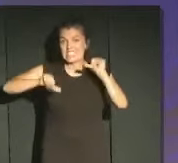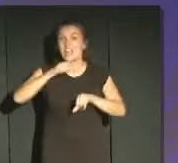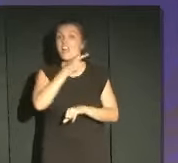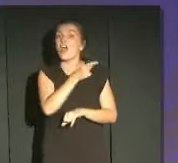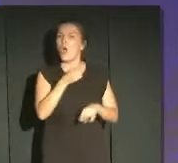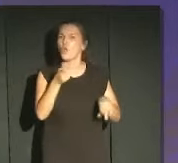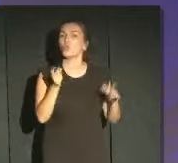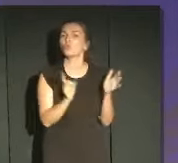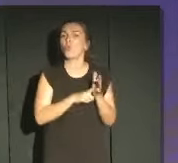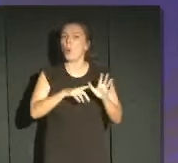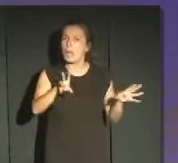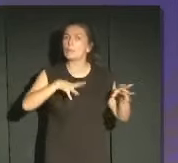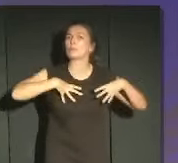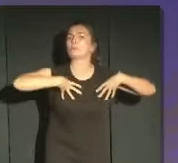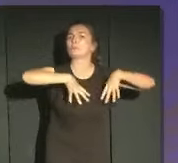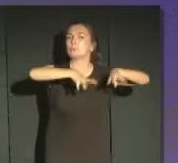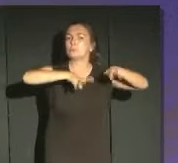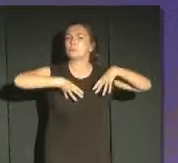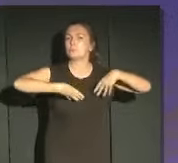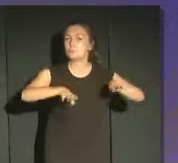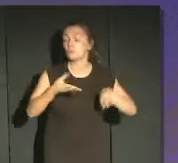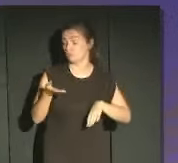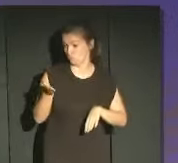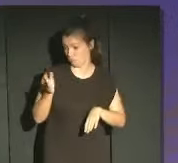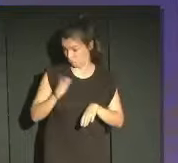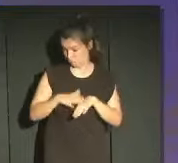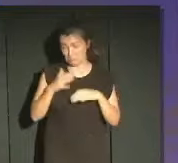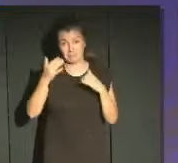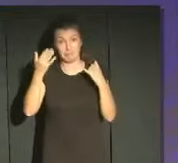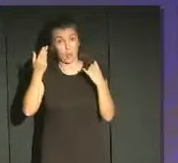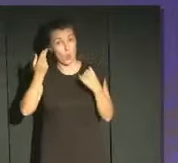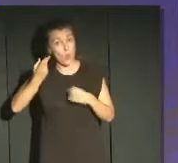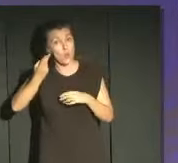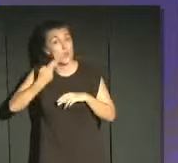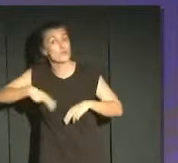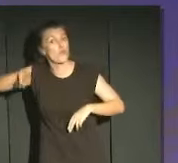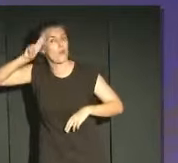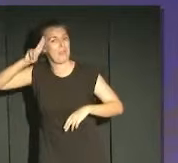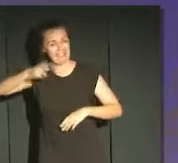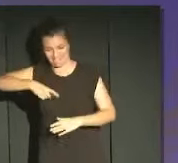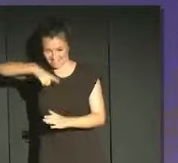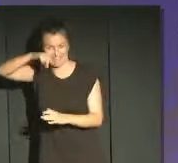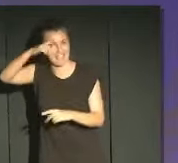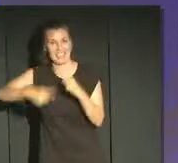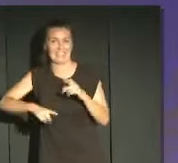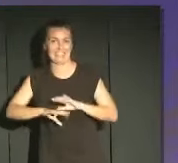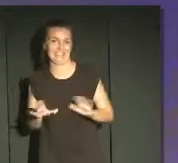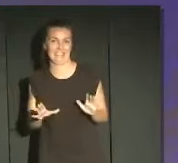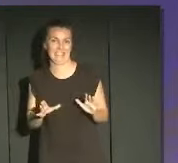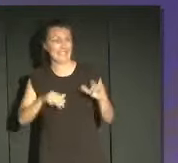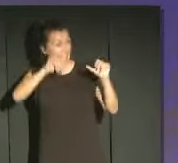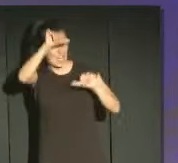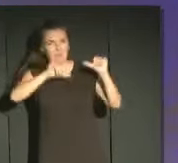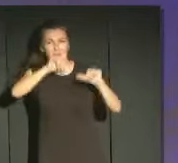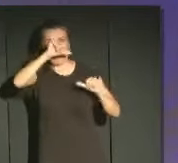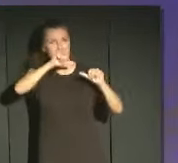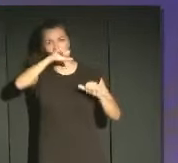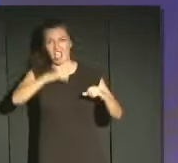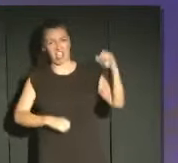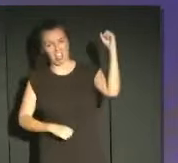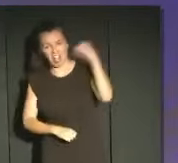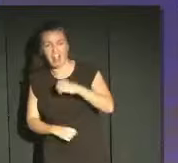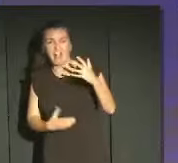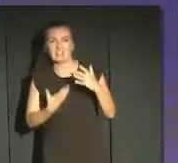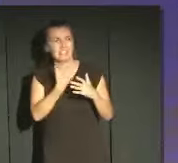largement des pesticides qui sont interdits à raison dans l'Union européenne c'est cette concurrence déloyale à laquelle il